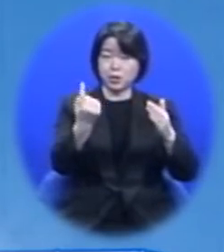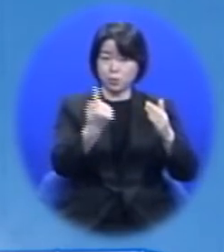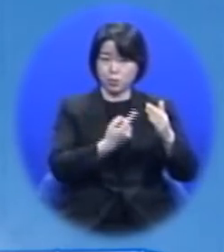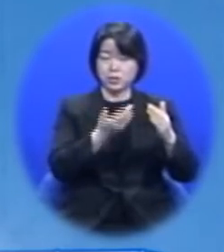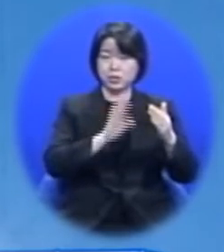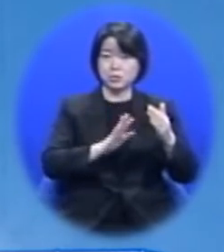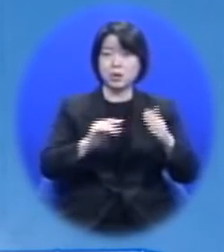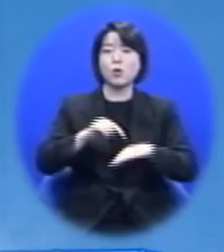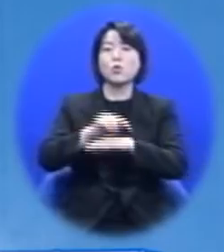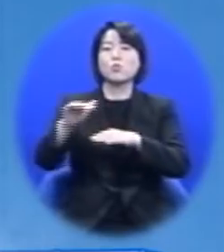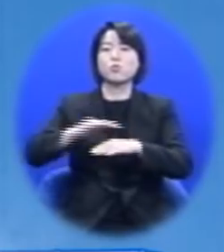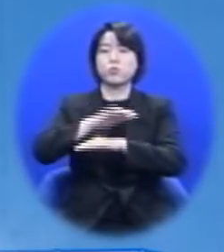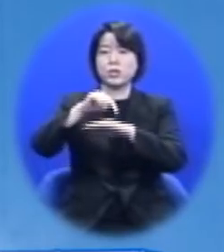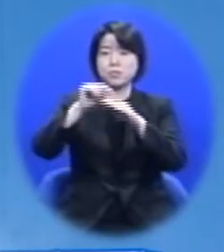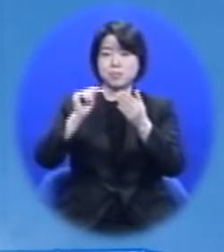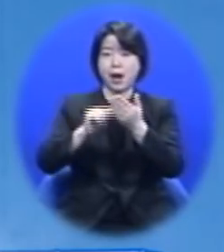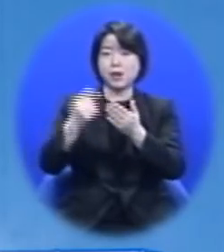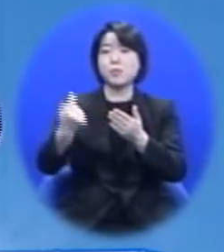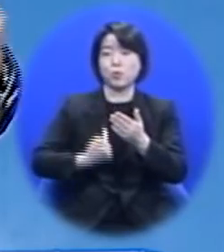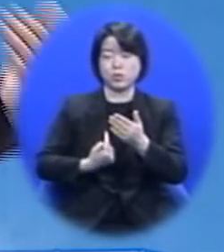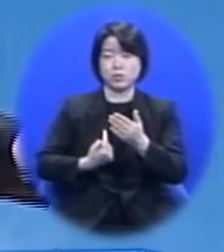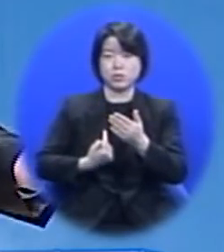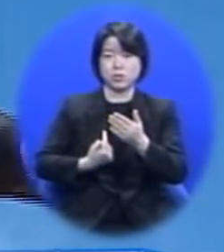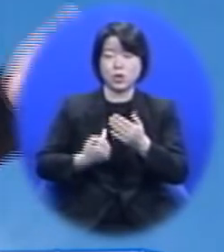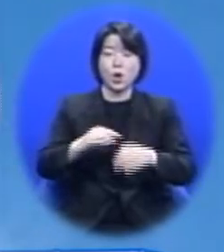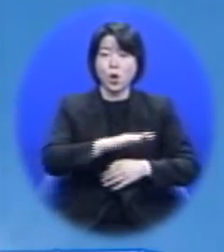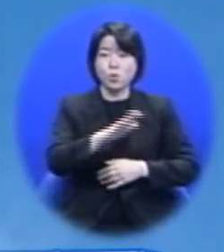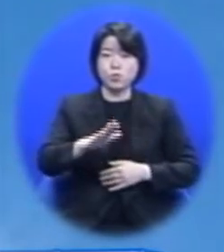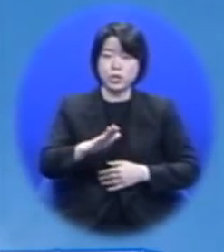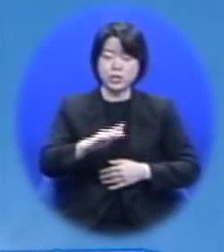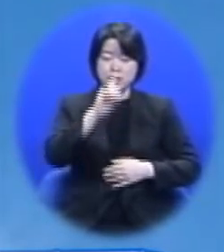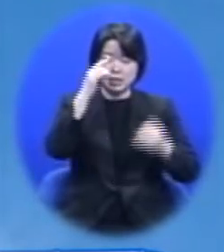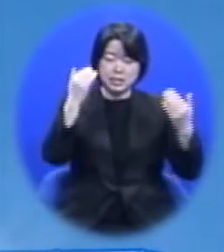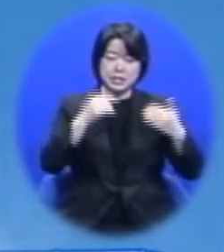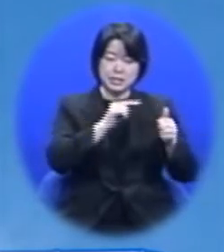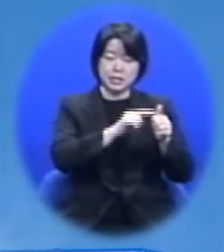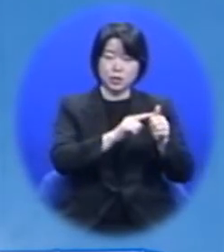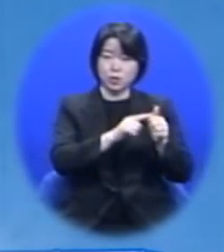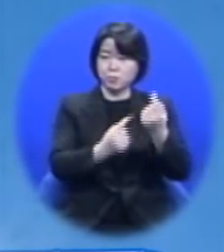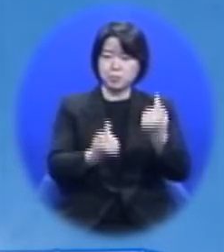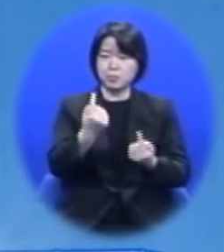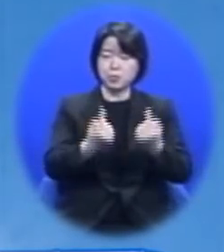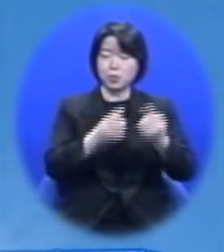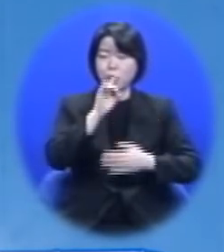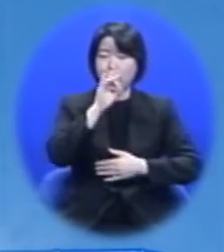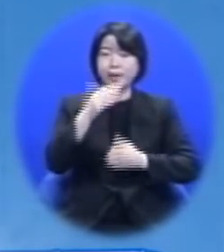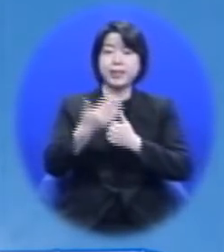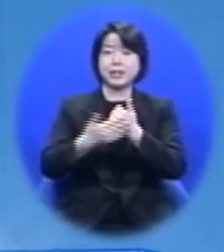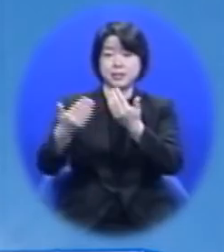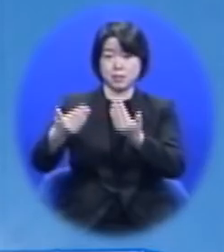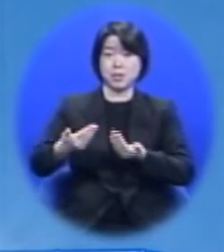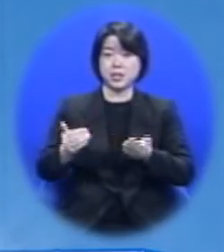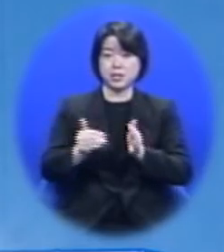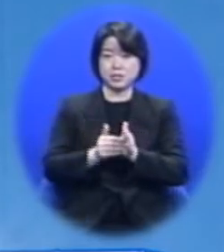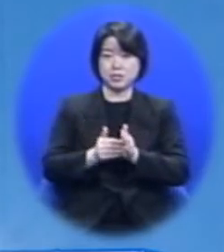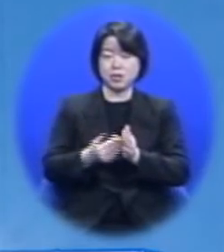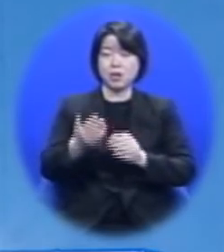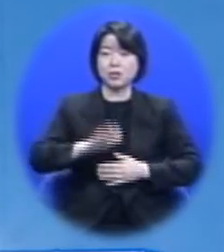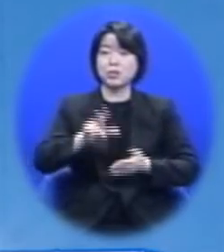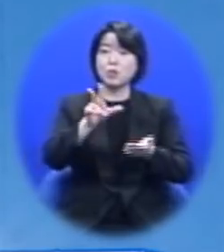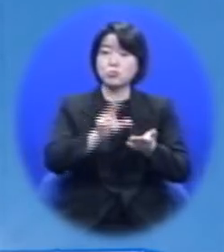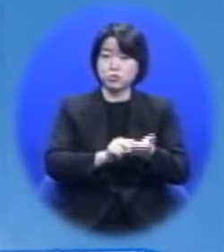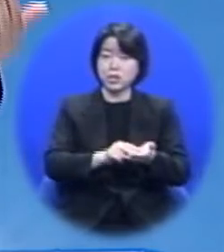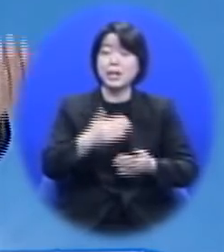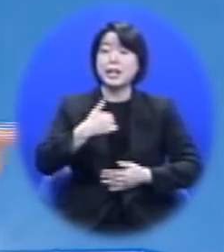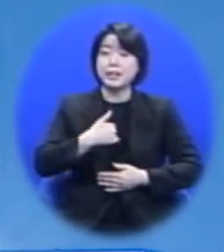오셨습니다. 사실 따지고 보면 우리는 삭개오보다 비교가 안 되는 은혜를 받았어요. 근데 문제는